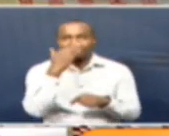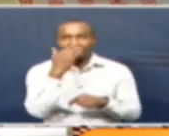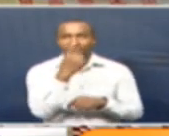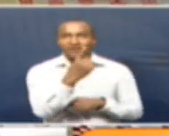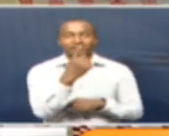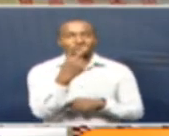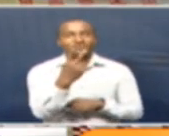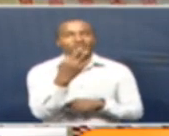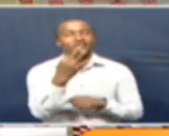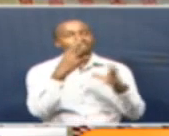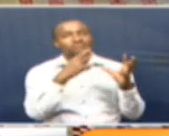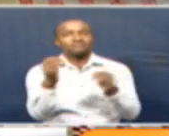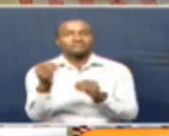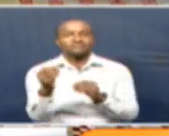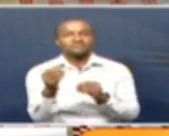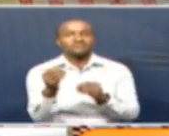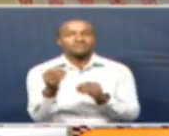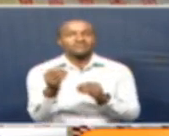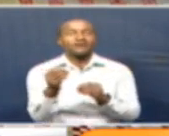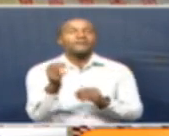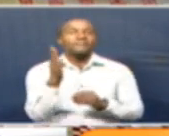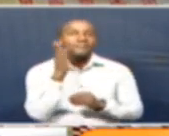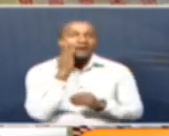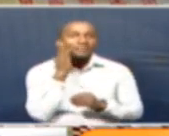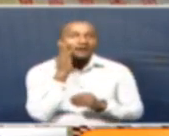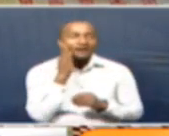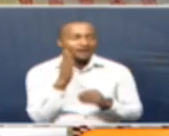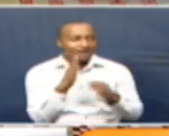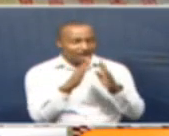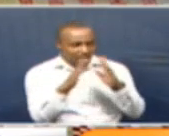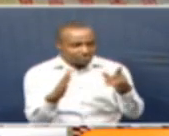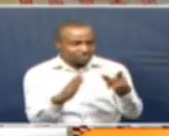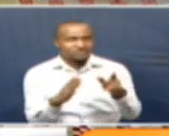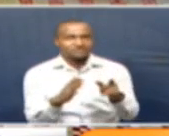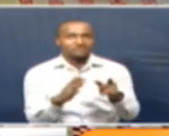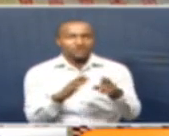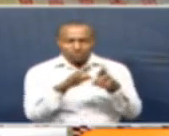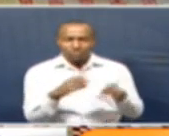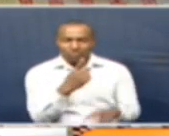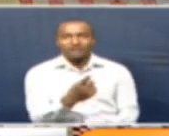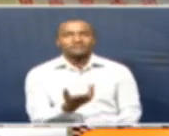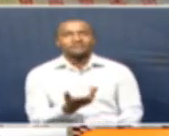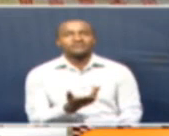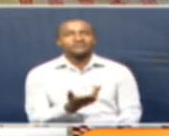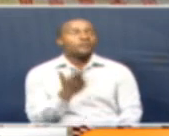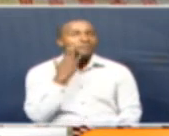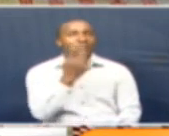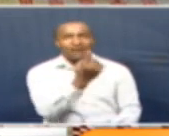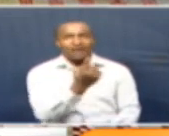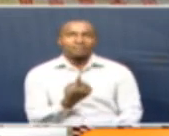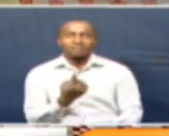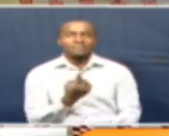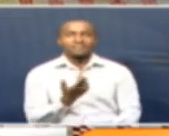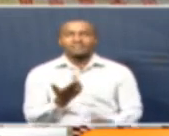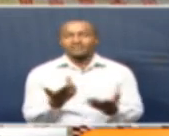mbili tatu aondoke, kwa sababu hata mama mwenyewe kama ni kile chumba cha chumba kimoja kile mama mwenyewe akiingia, pia